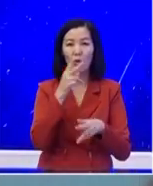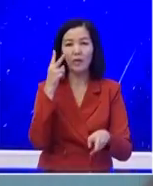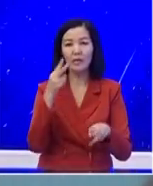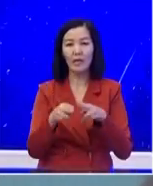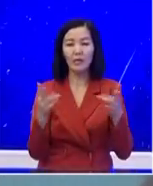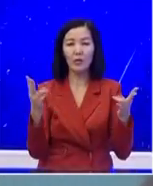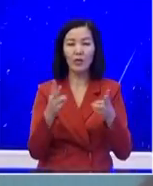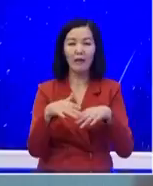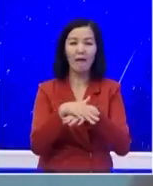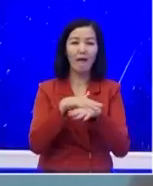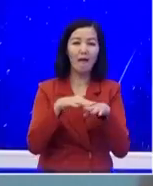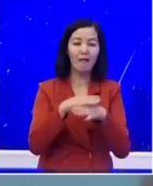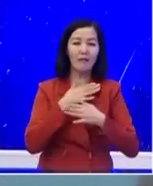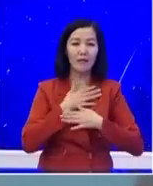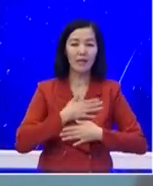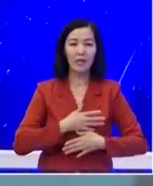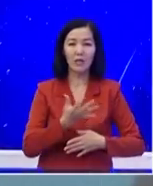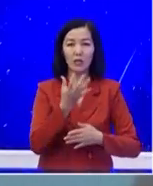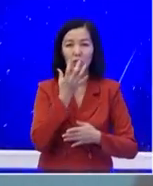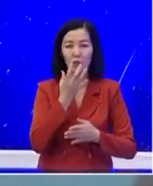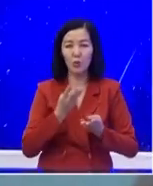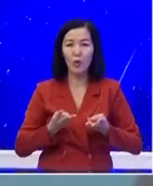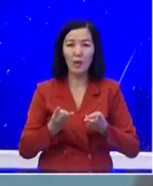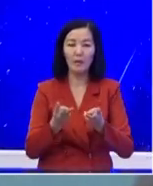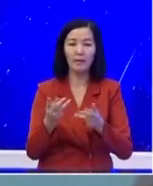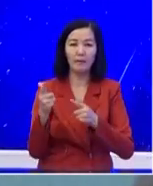Халықтың көмірмен жылыту орталықтарын және